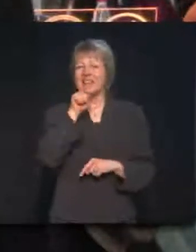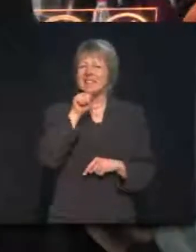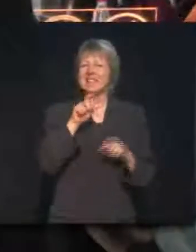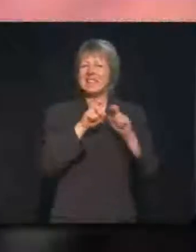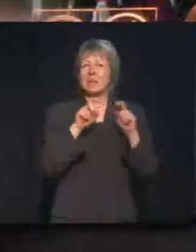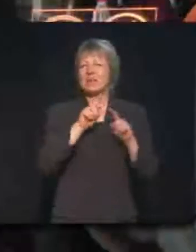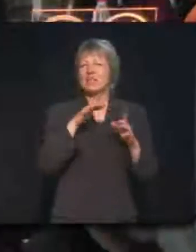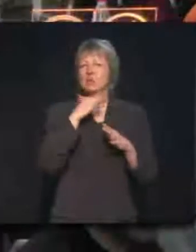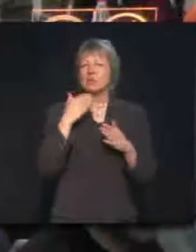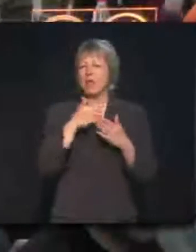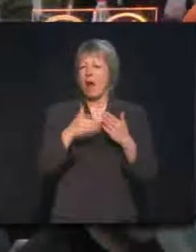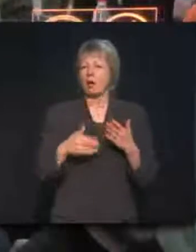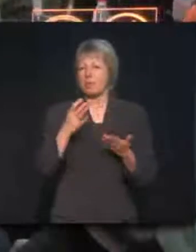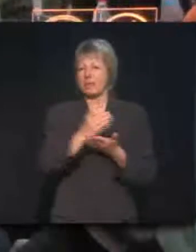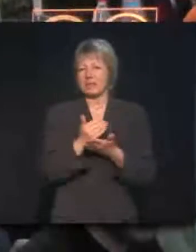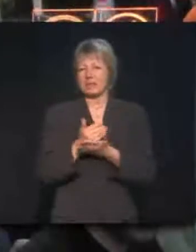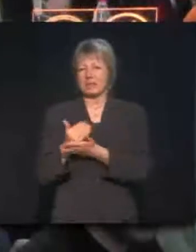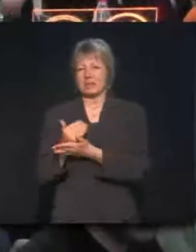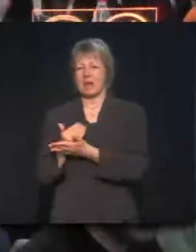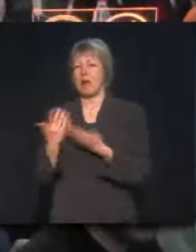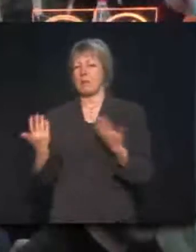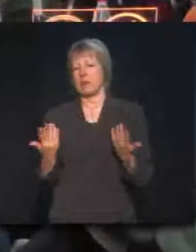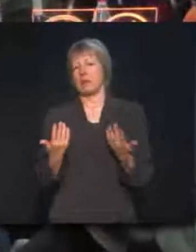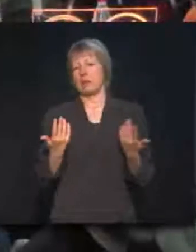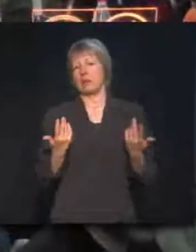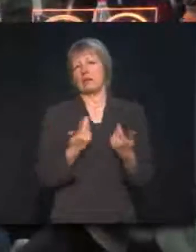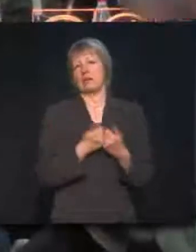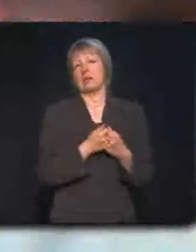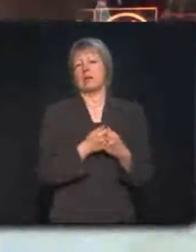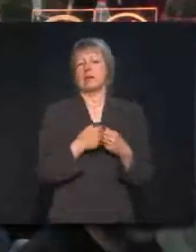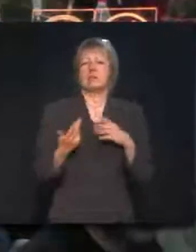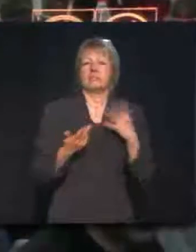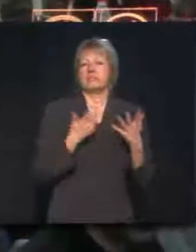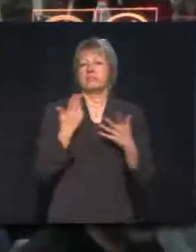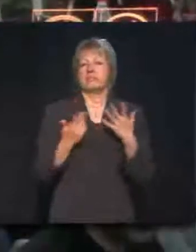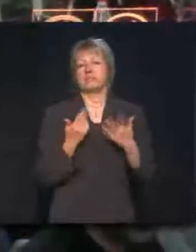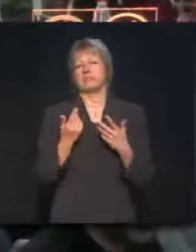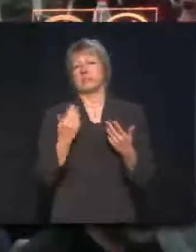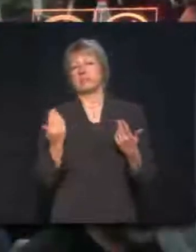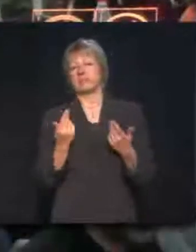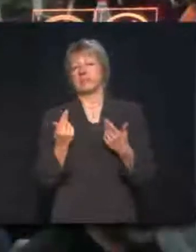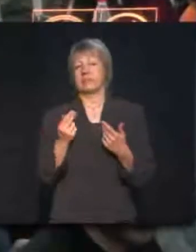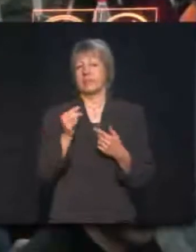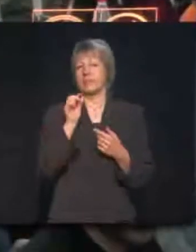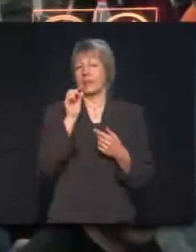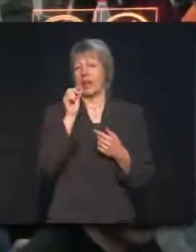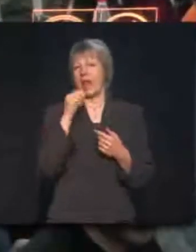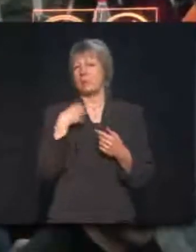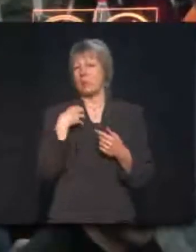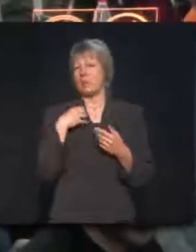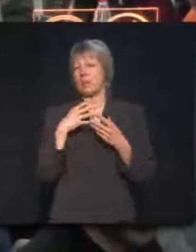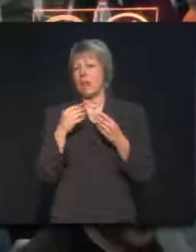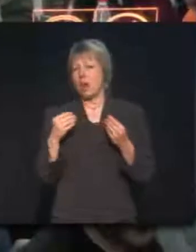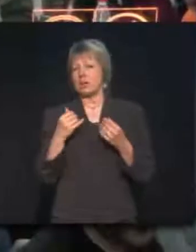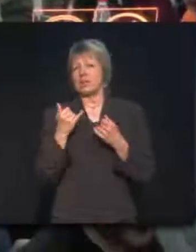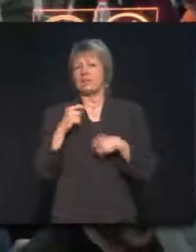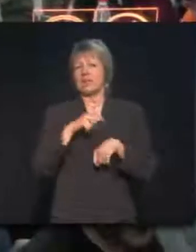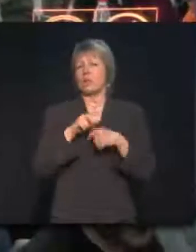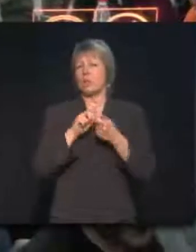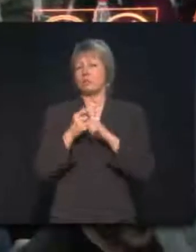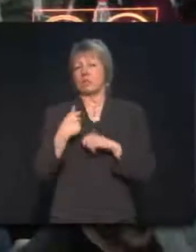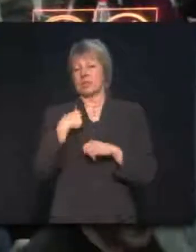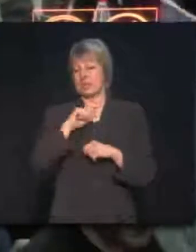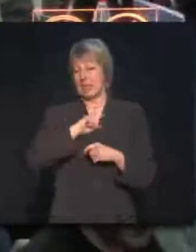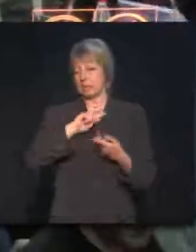Gegend ist total Overhead macht um irgendwie ein kleines Problem zu lösen nämlich dass man die Uhrzeit umstellt ich arbeite in der Schicht ich arbeite teilweise bis